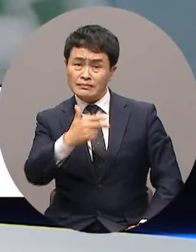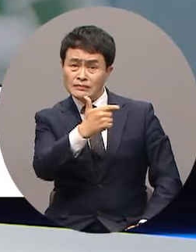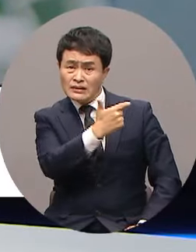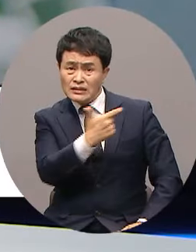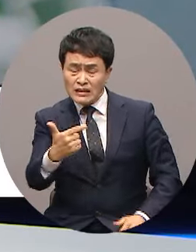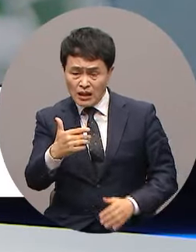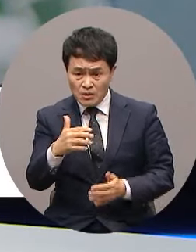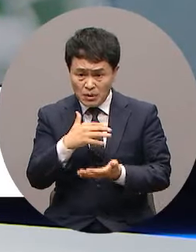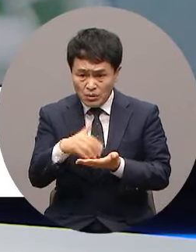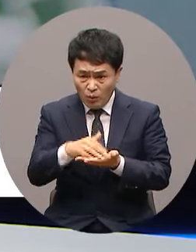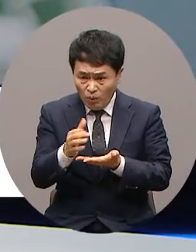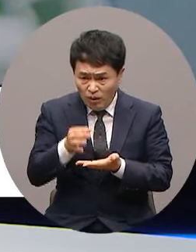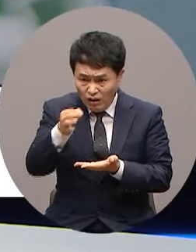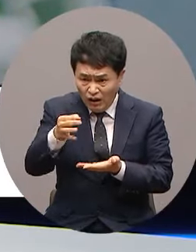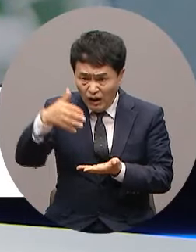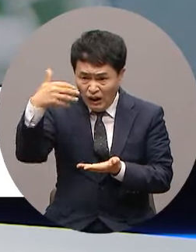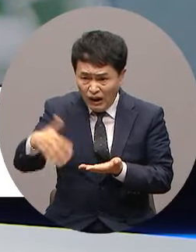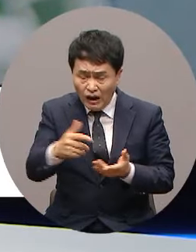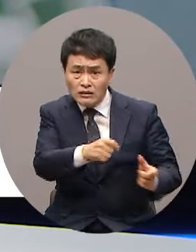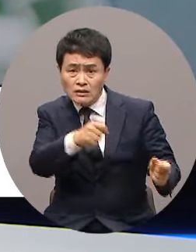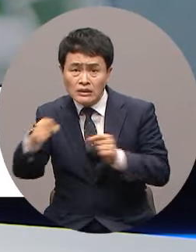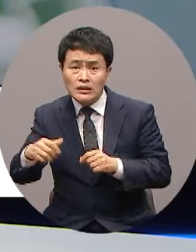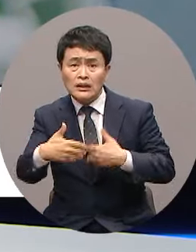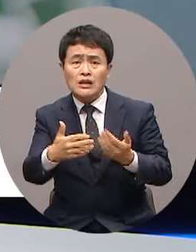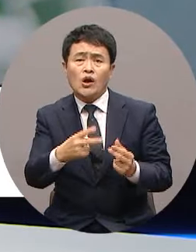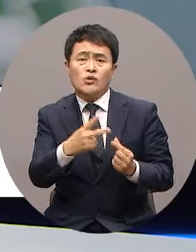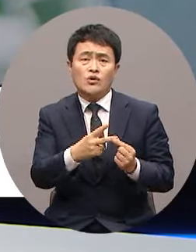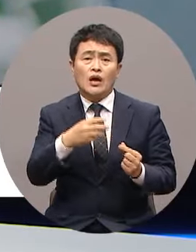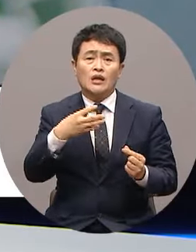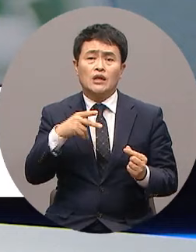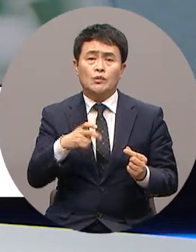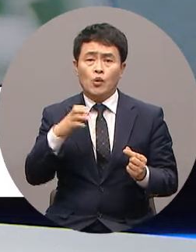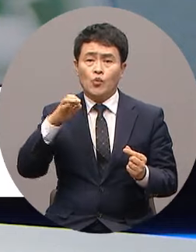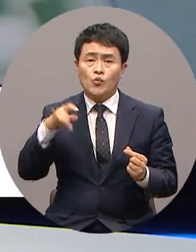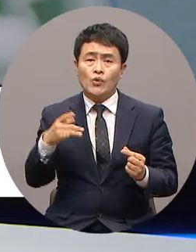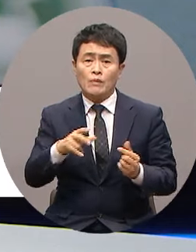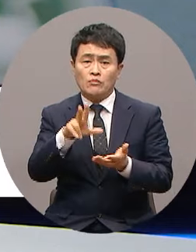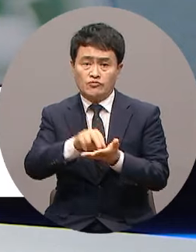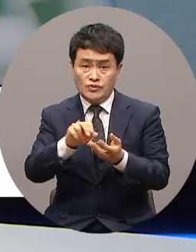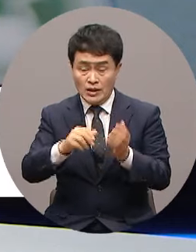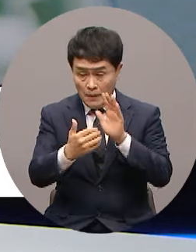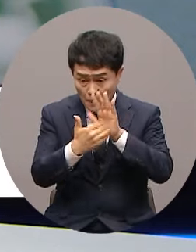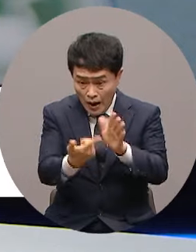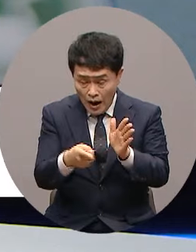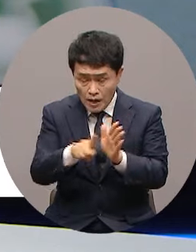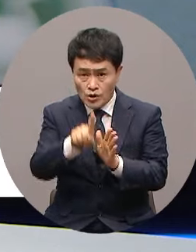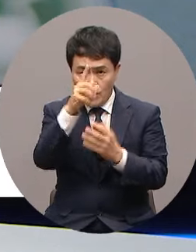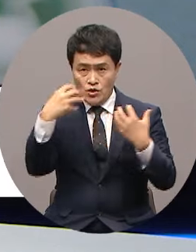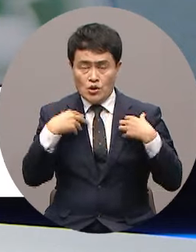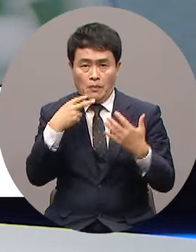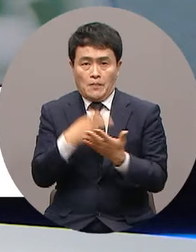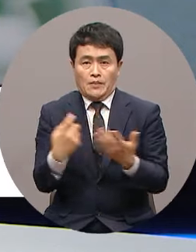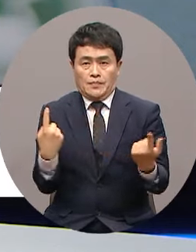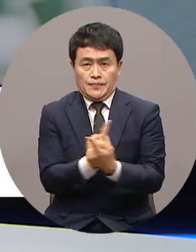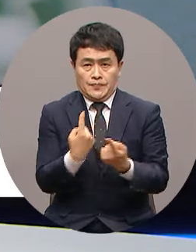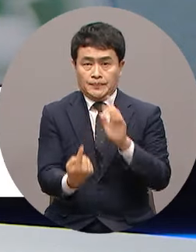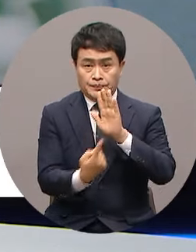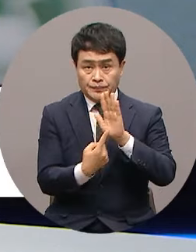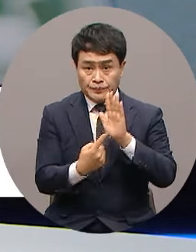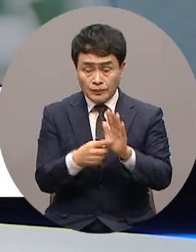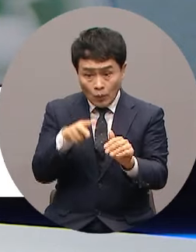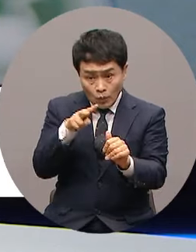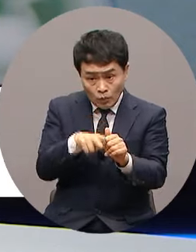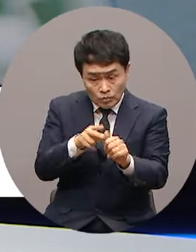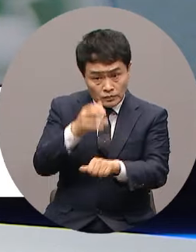대규모 정산 지연이 빚어진 제2의 티몬, 위메프 사태를 막기 위해 정부가 법 개정안을 내놨습니다.